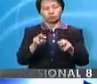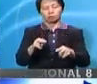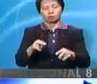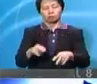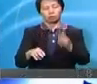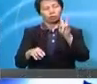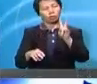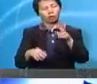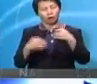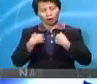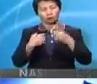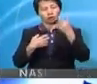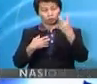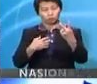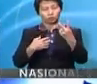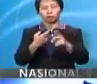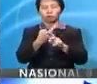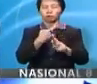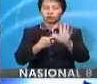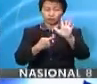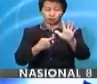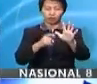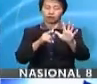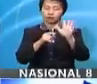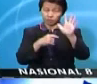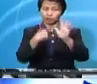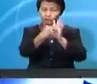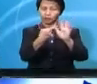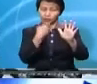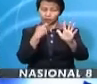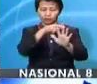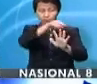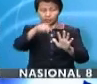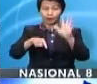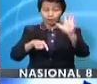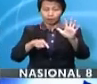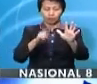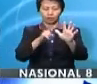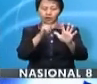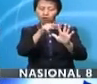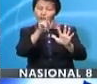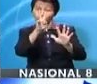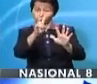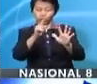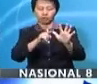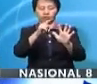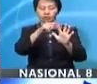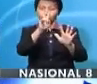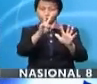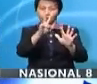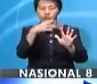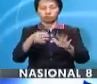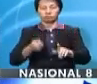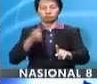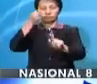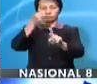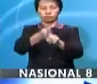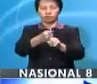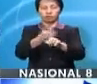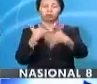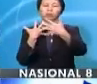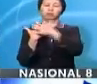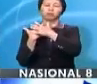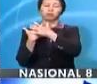2 daripada 5 pesalah trafik itu telah dikenakan perintah